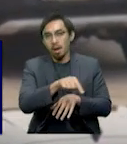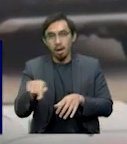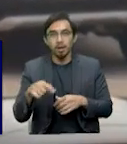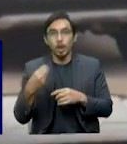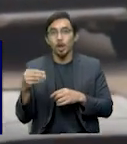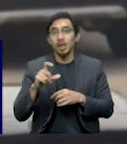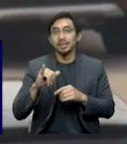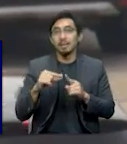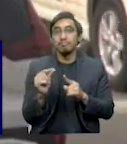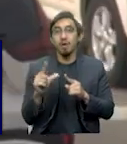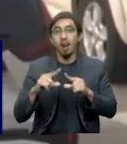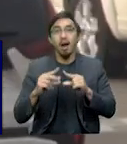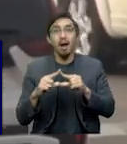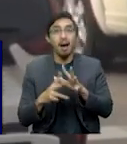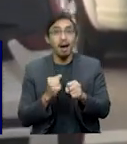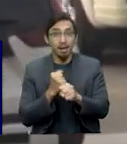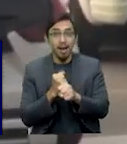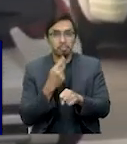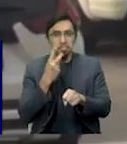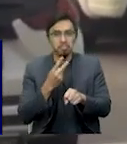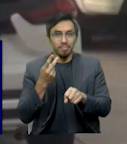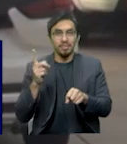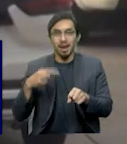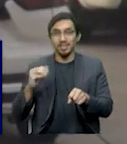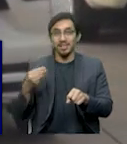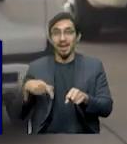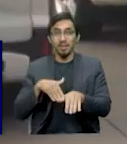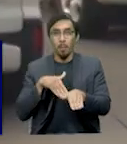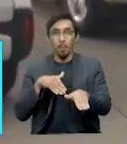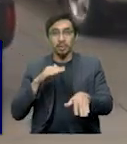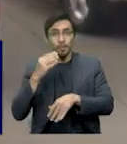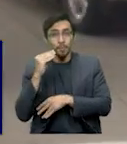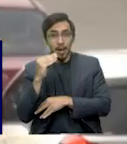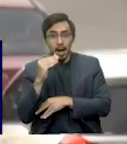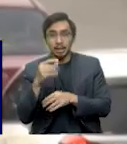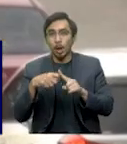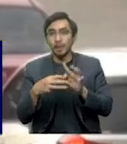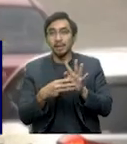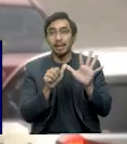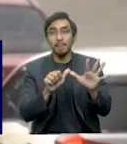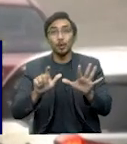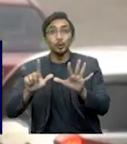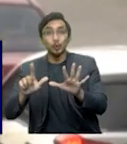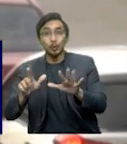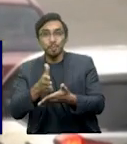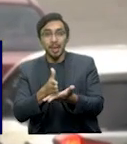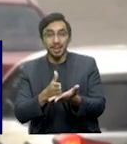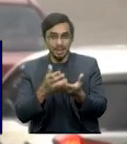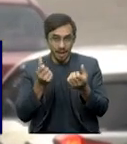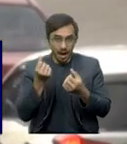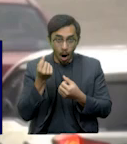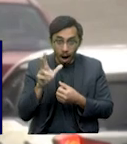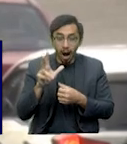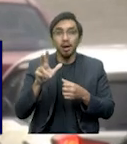ruas tol Cipularang, kepadatan arus kendaraan keluar Jakarta terjadi pada Sabtu pagi, tepatnya di kilometer 67 perbatasan